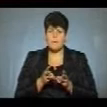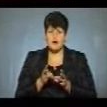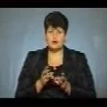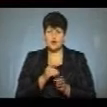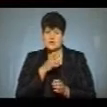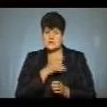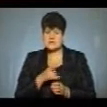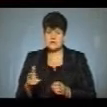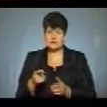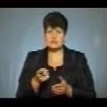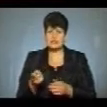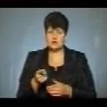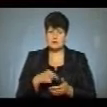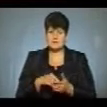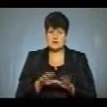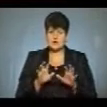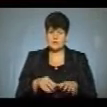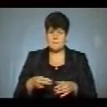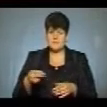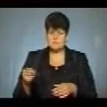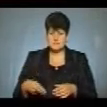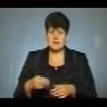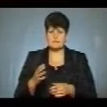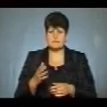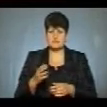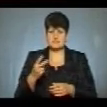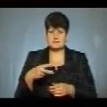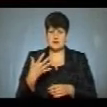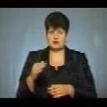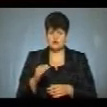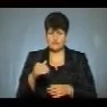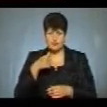в Тернополі міський голова Сергій Надал підписав 25 жовтня.